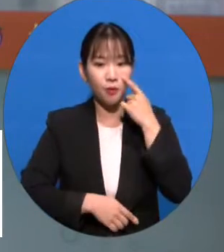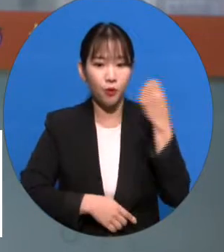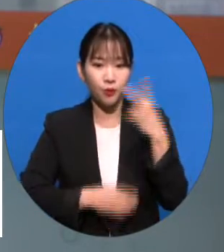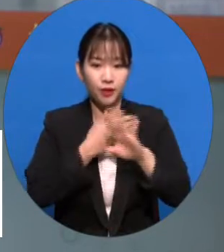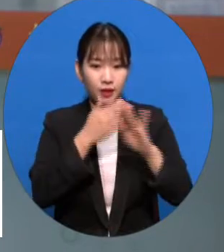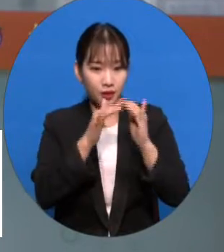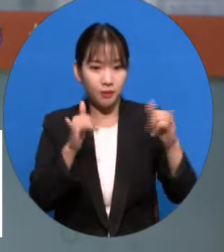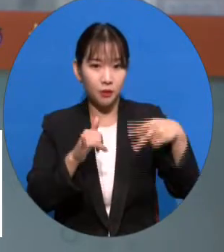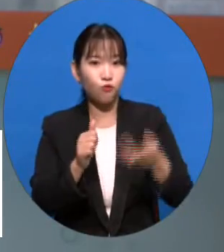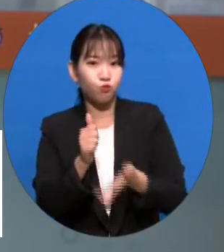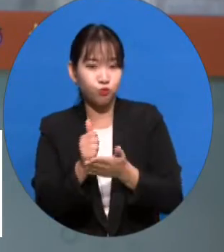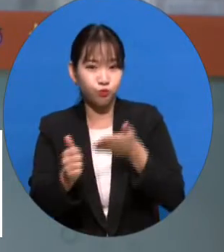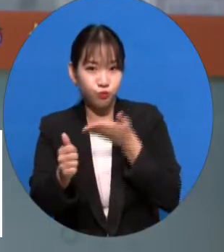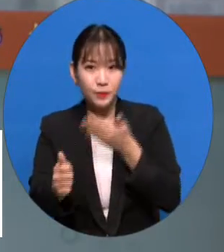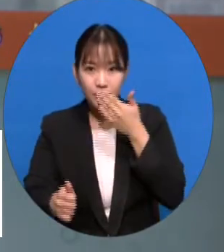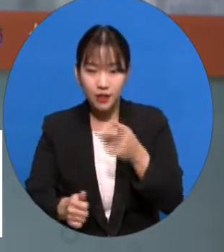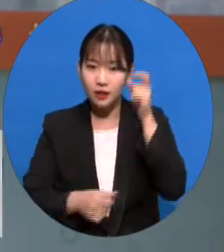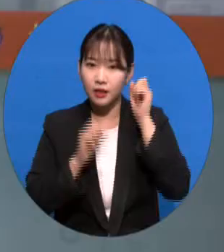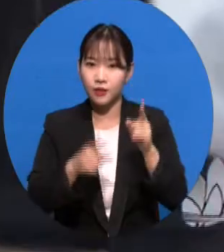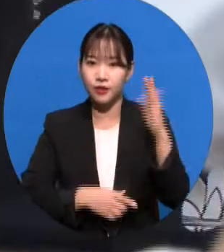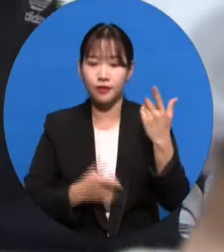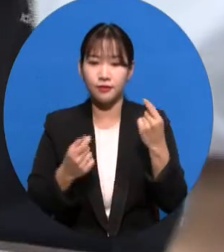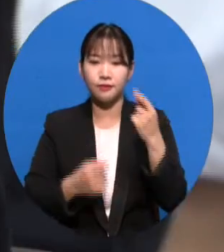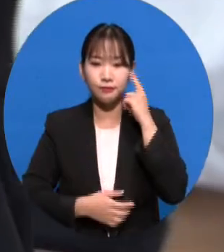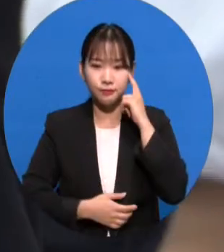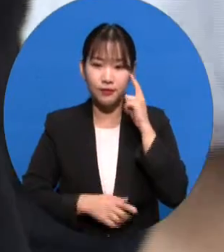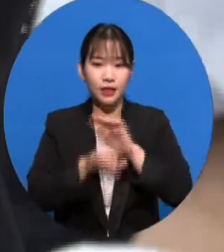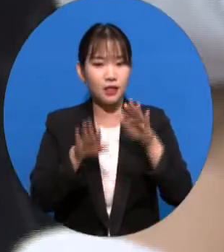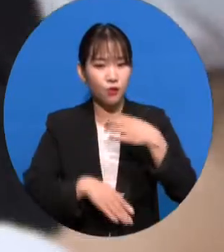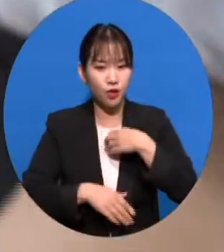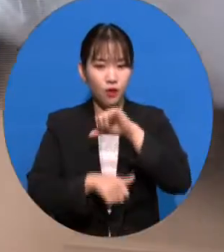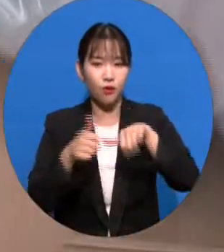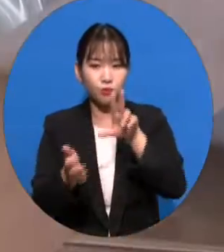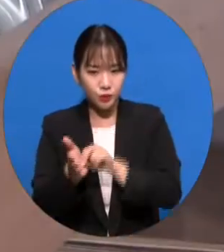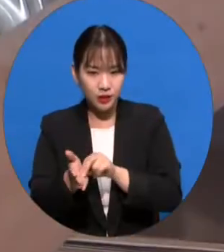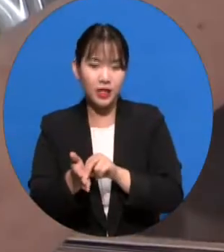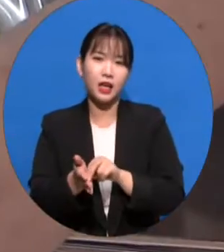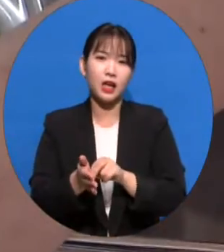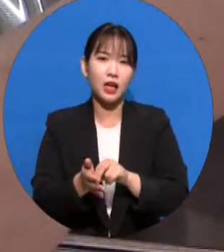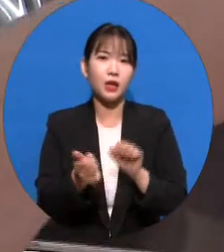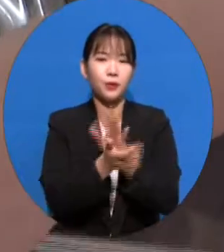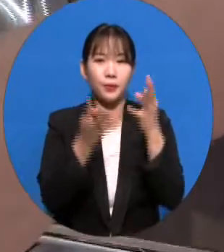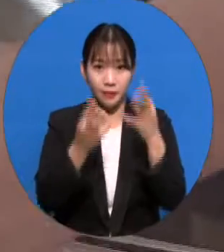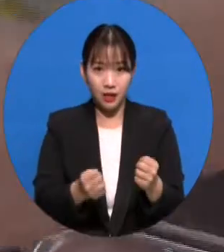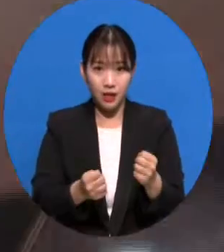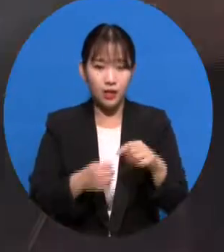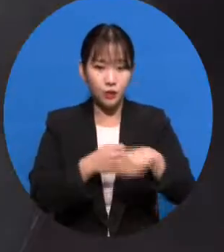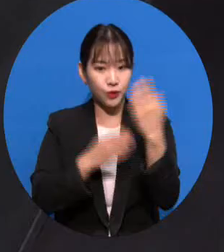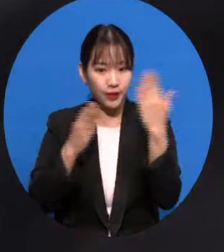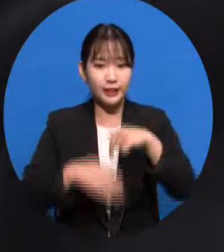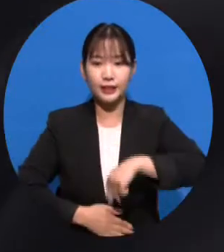다른 사람들에게도 권할 수 있는 그런 기회가 되지 않을까 생각. 기후위기와 환경 문제가 화두가 되고 있는 요즘,